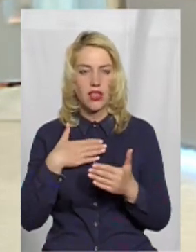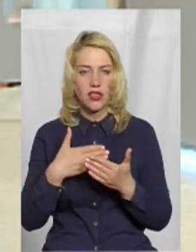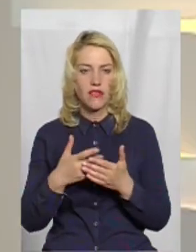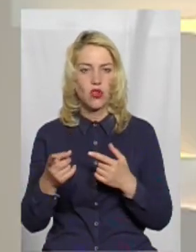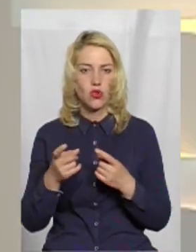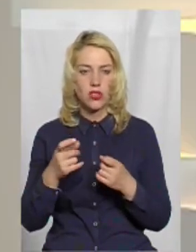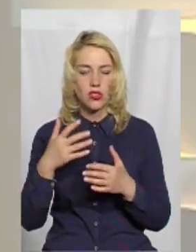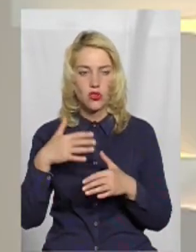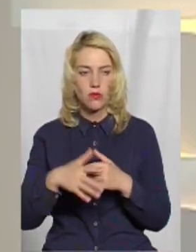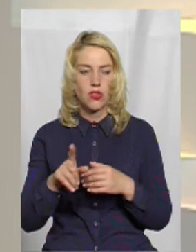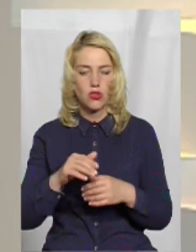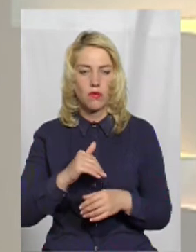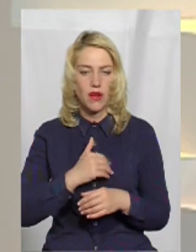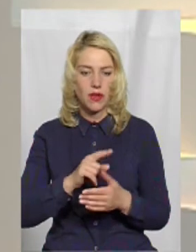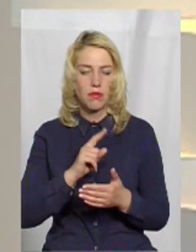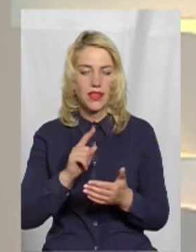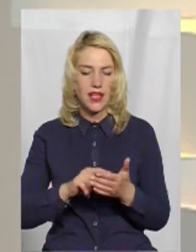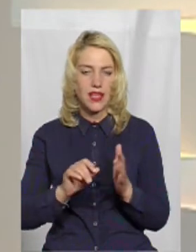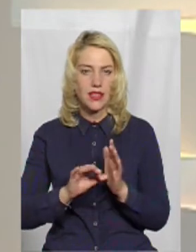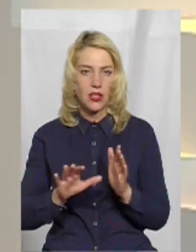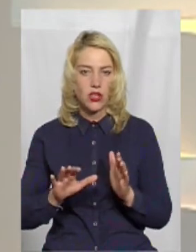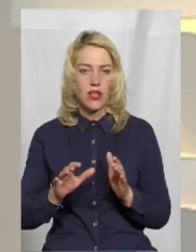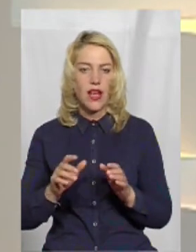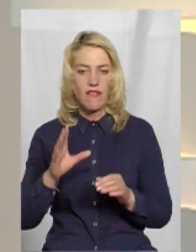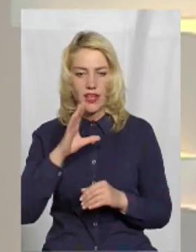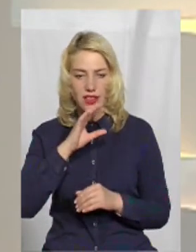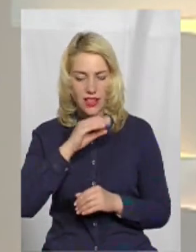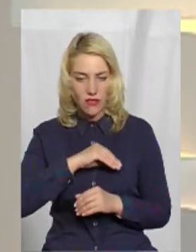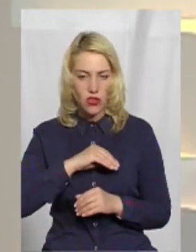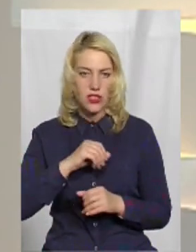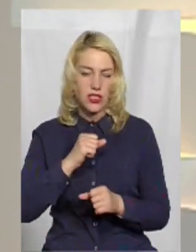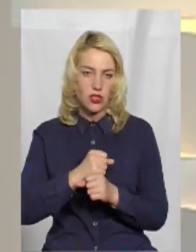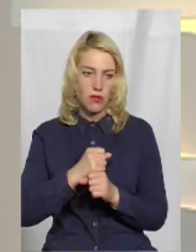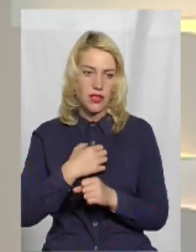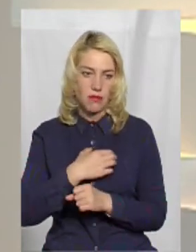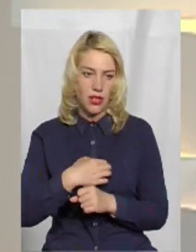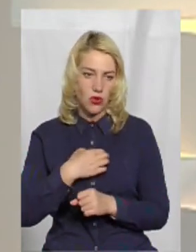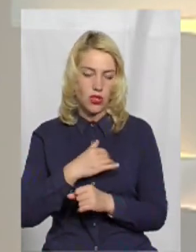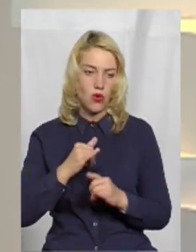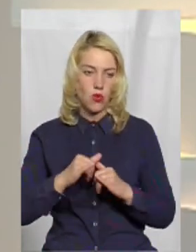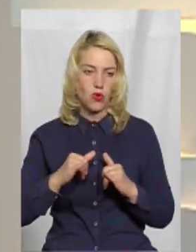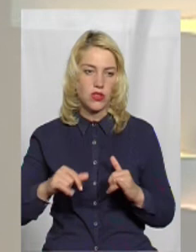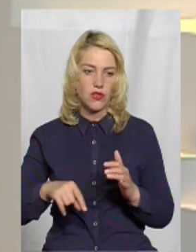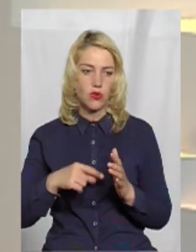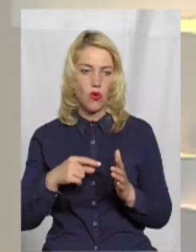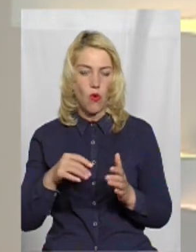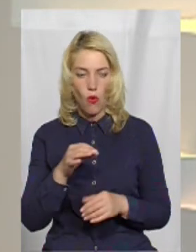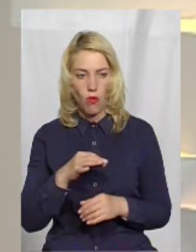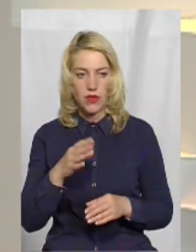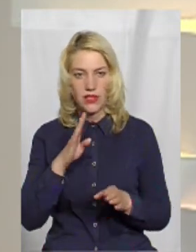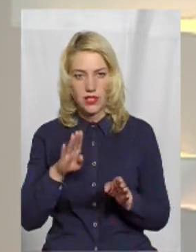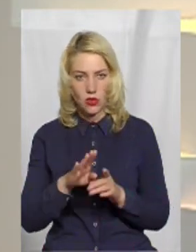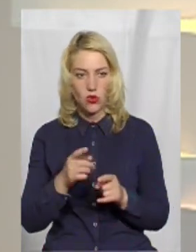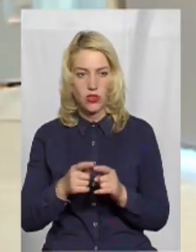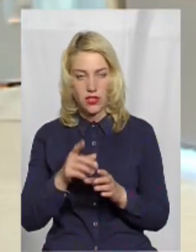що прагнете питання енергоефективності і відновлюваної енергетики зробити пріоритетним у розвитку області. От схоже на те,